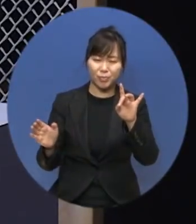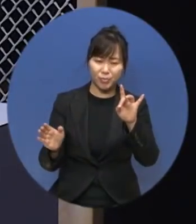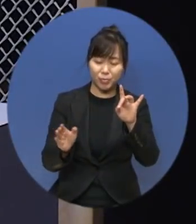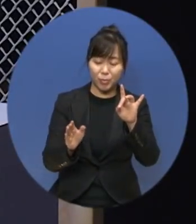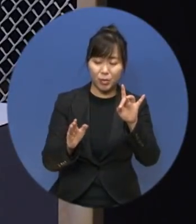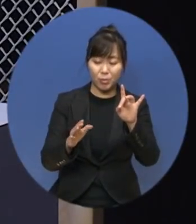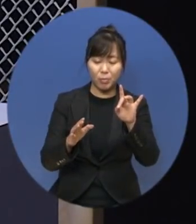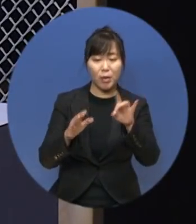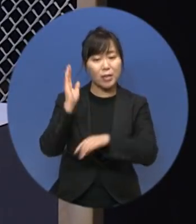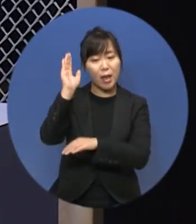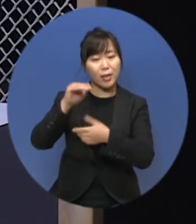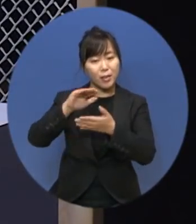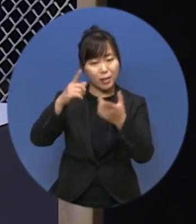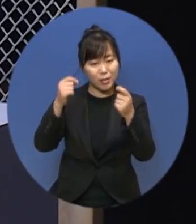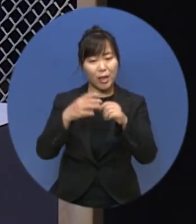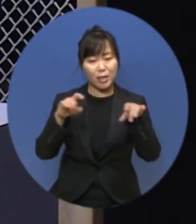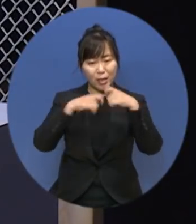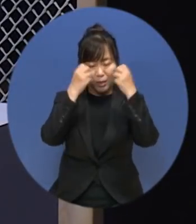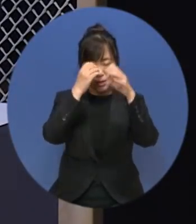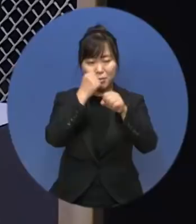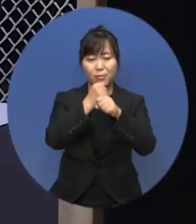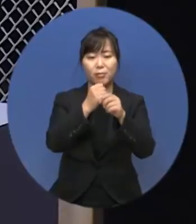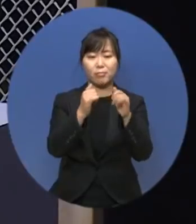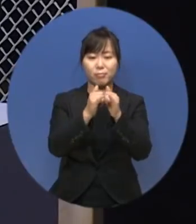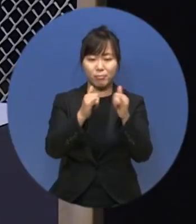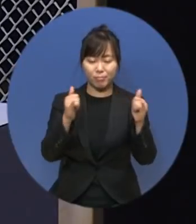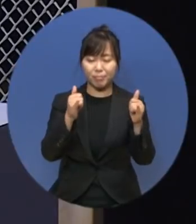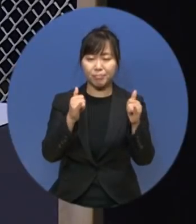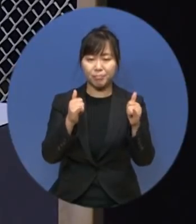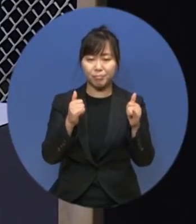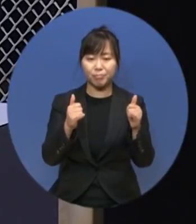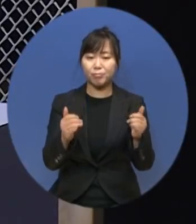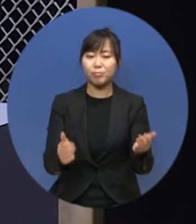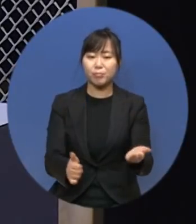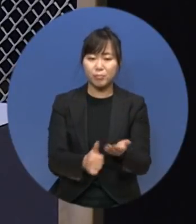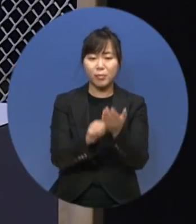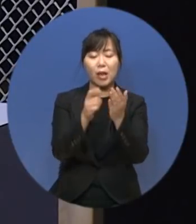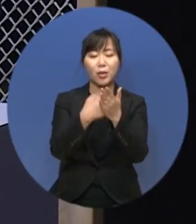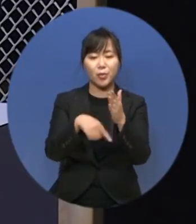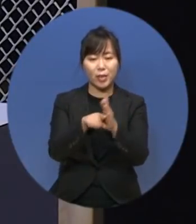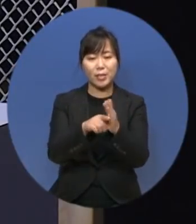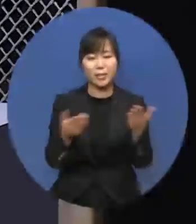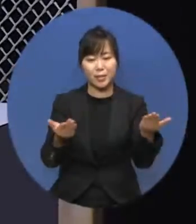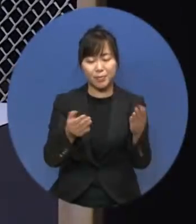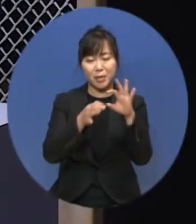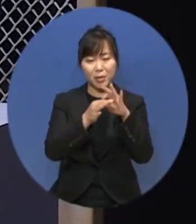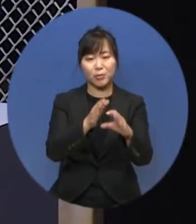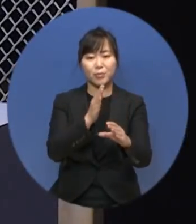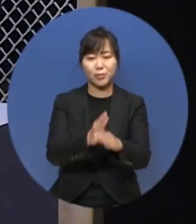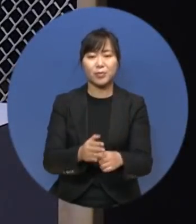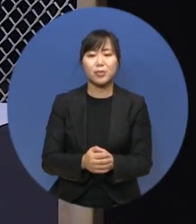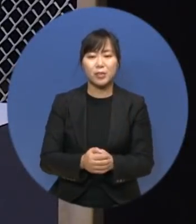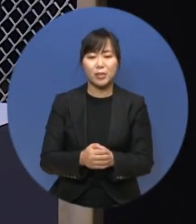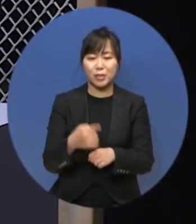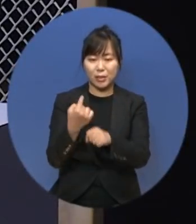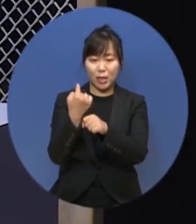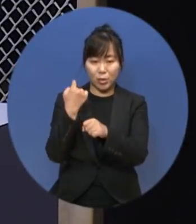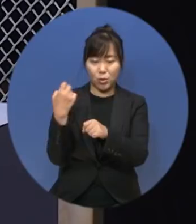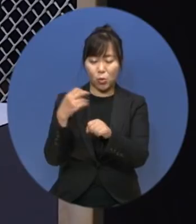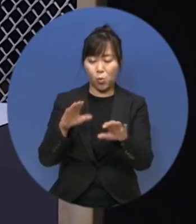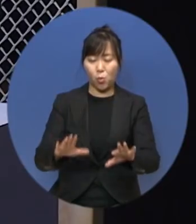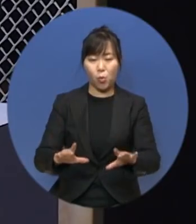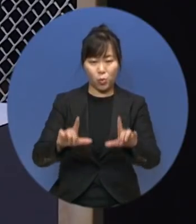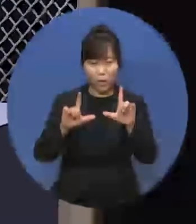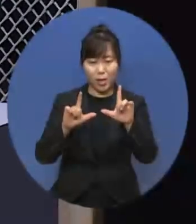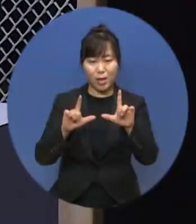초반부에도 말씀드렸듯이 이제 개인 창작자로 성장하기 위한 작업을 계속하고 있는데요. 작년과 올해